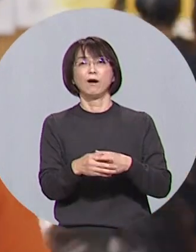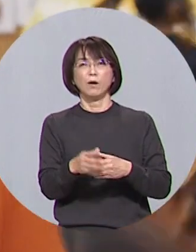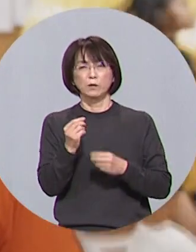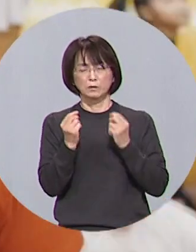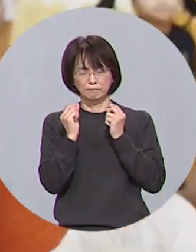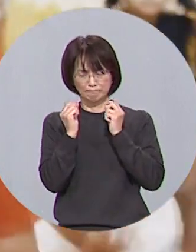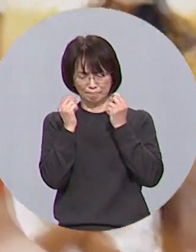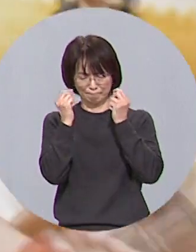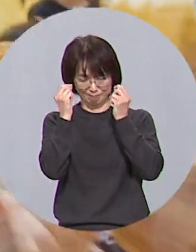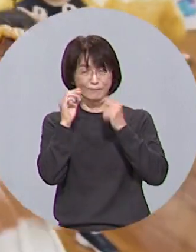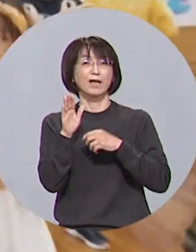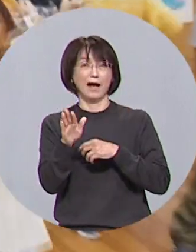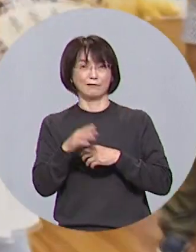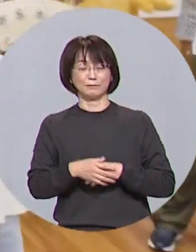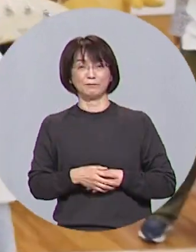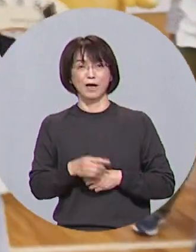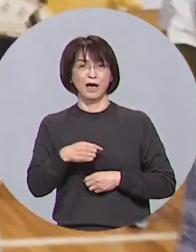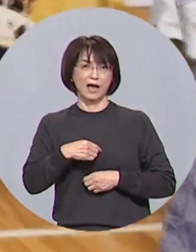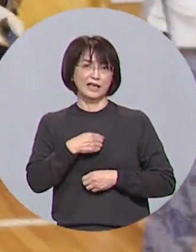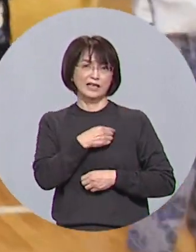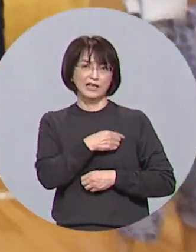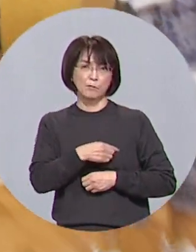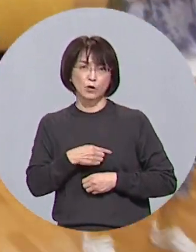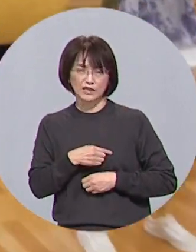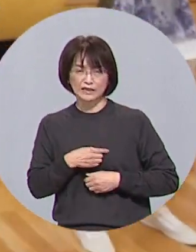なんか本当ポジティブな気持ちになりますよね、